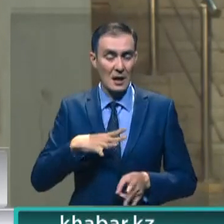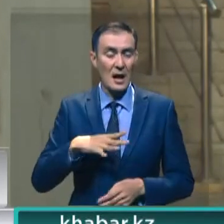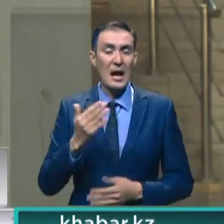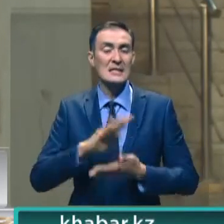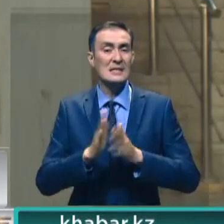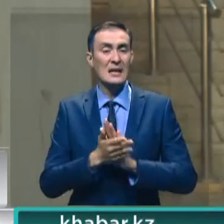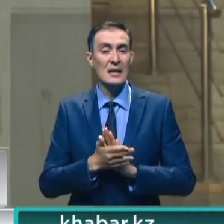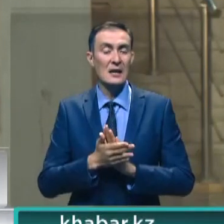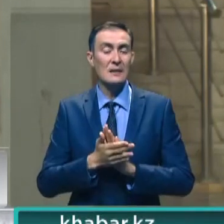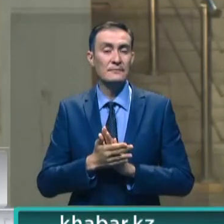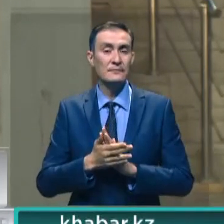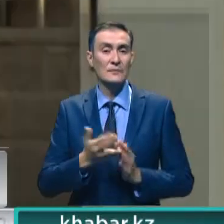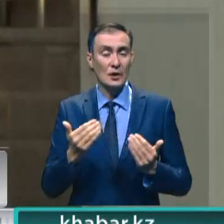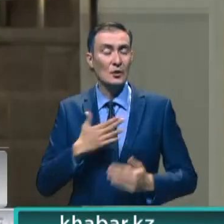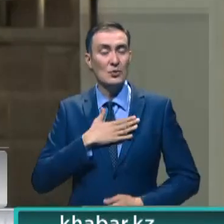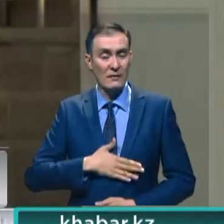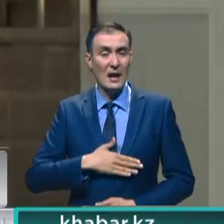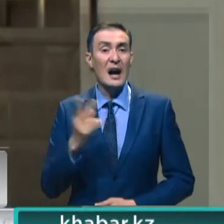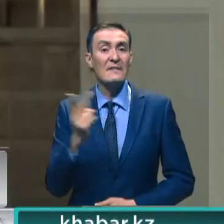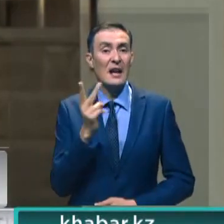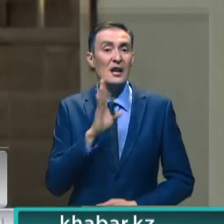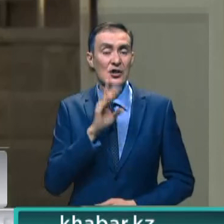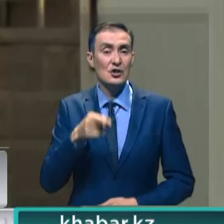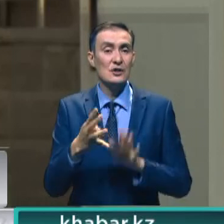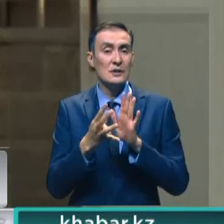Состояние пациента удовлетворительное. Вторая женщина